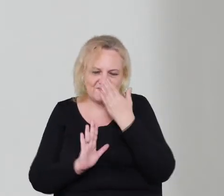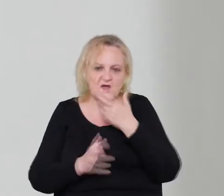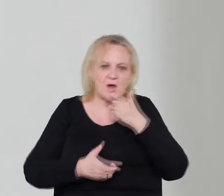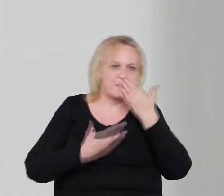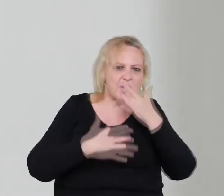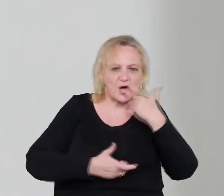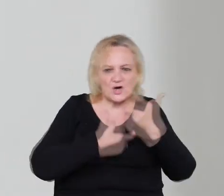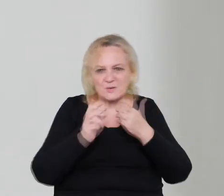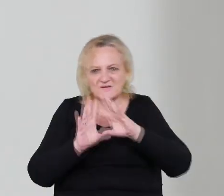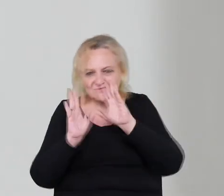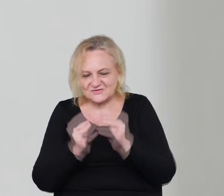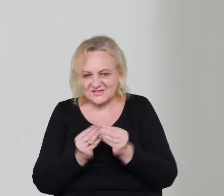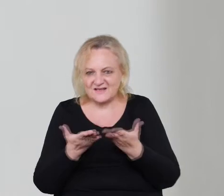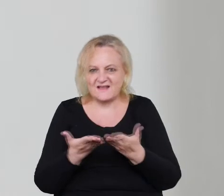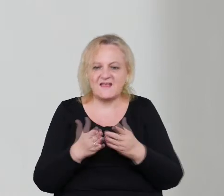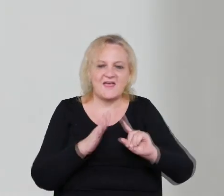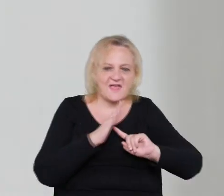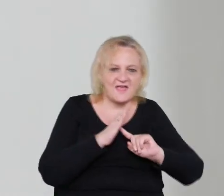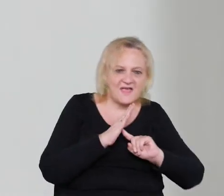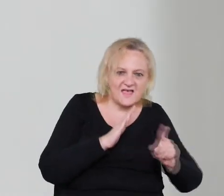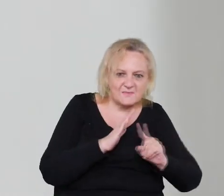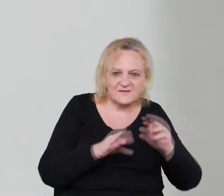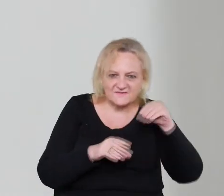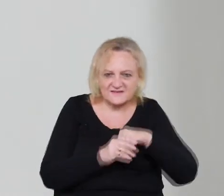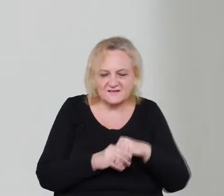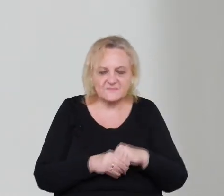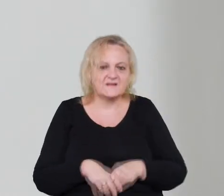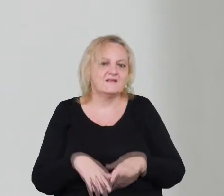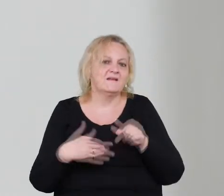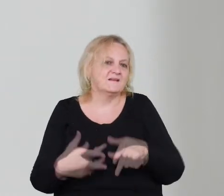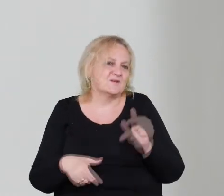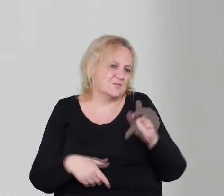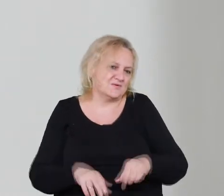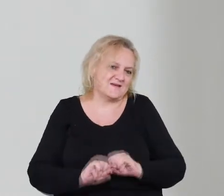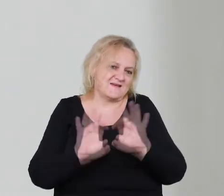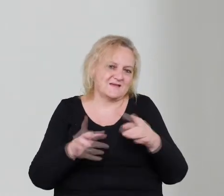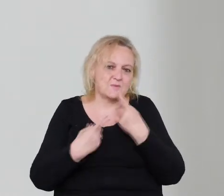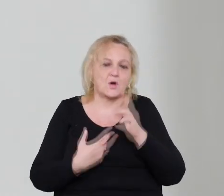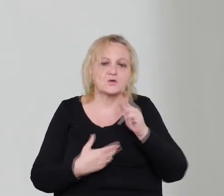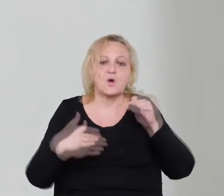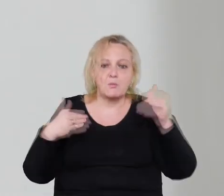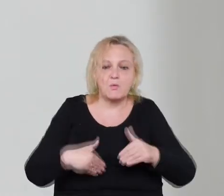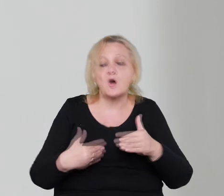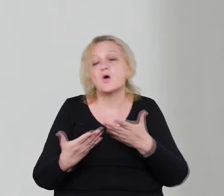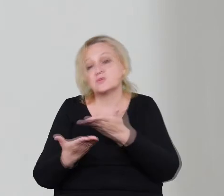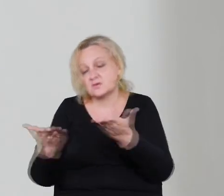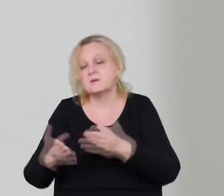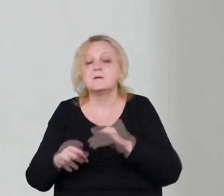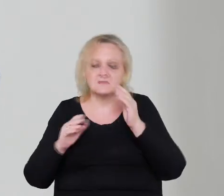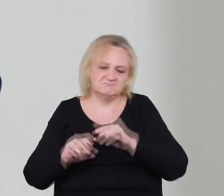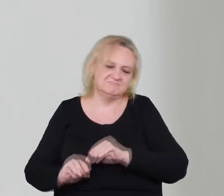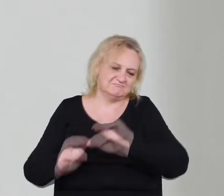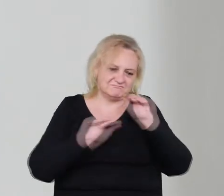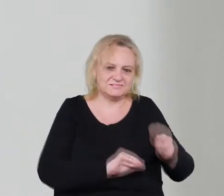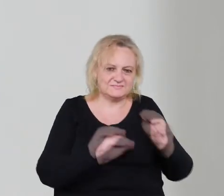że zrobimy wszystko emigracja No niestety Trzeba sobie jasno powiedzieć że kto może będzie emigrował w pewnym momencie i tak na początku